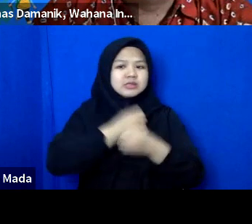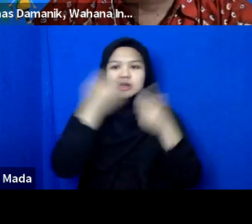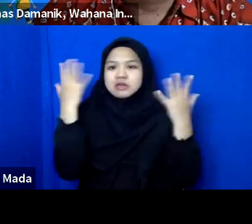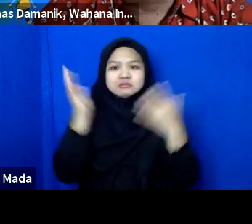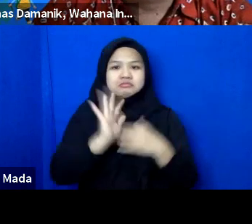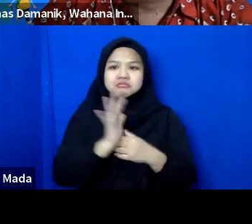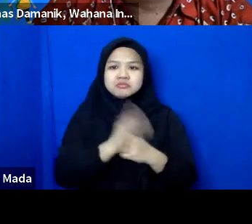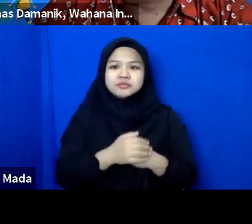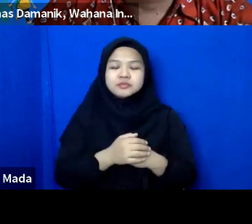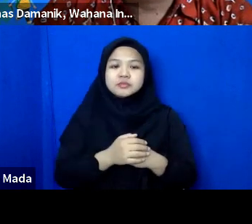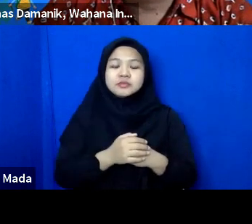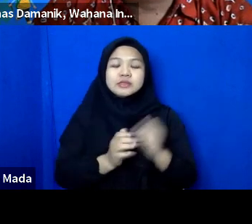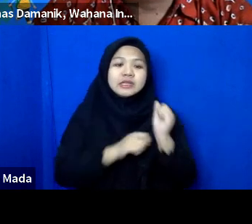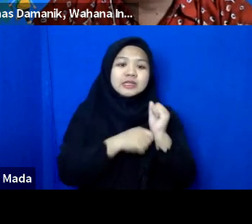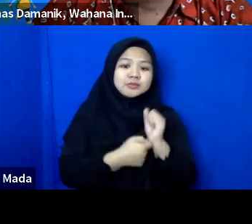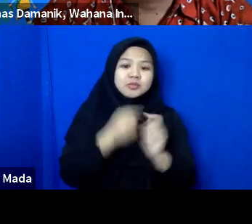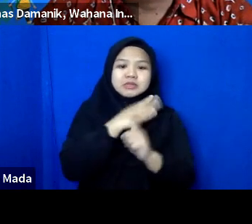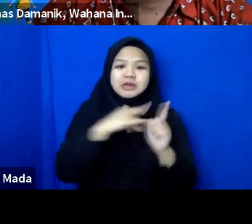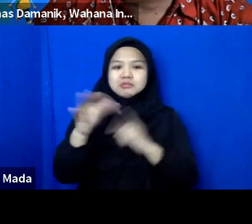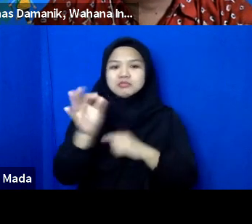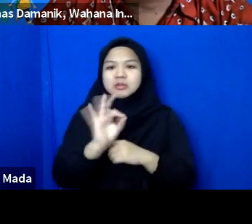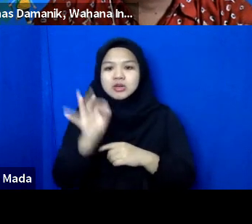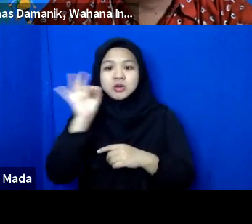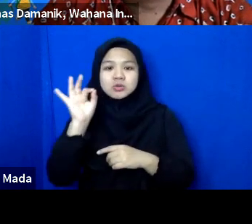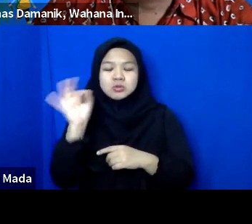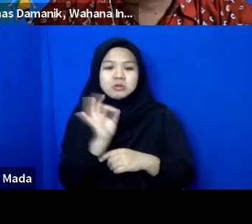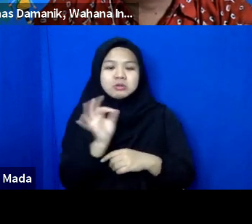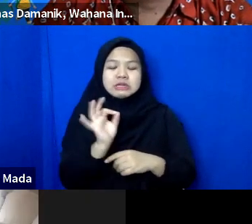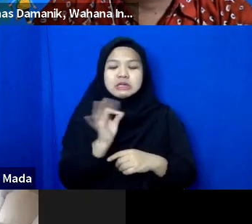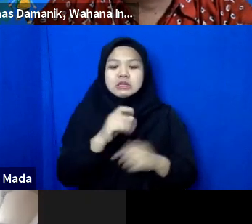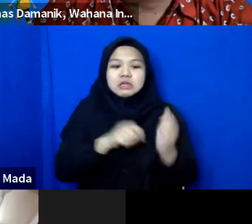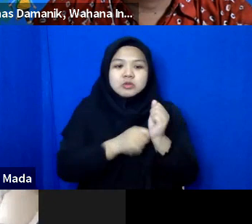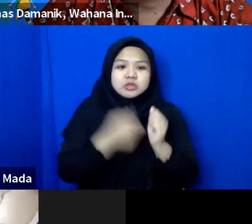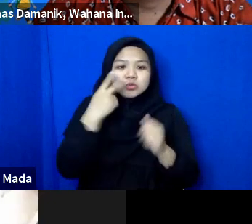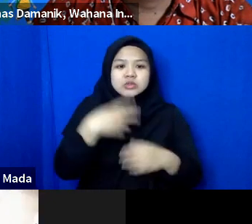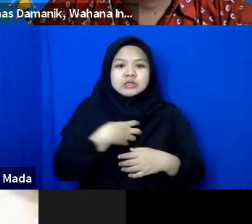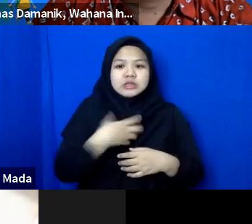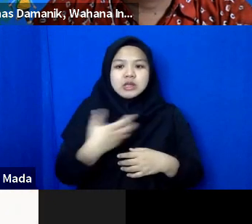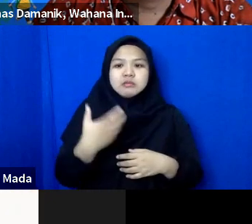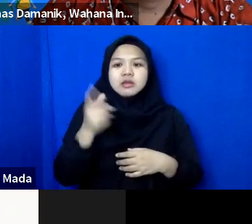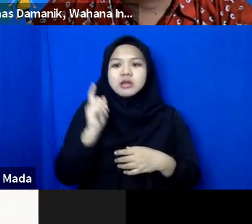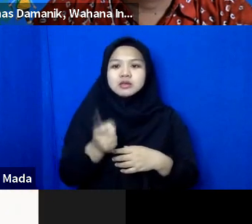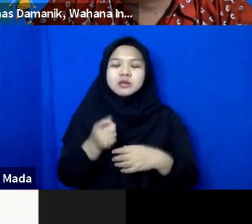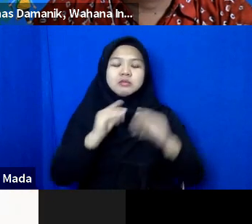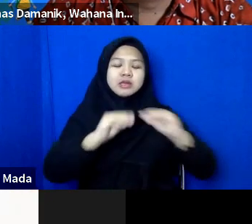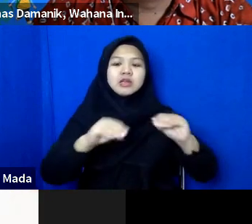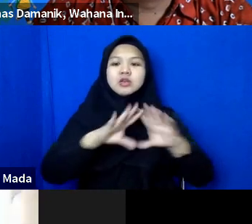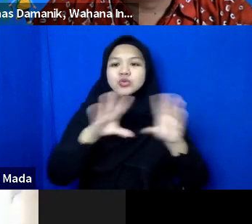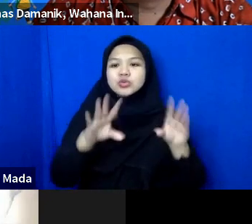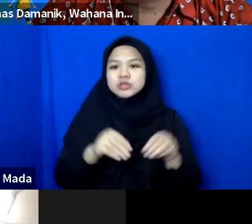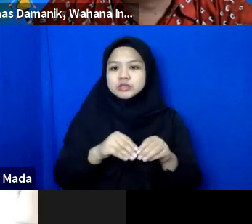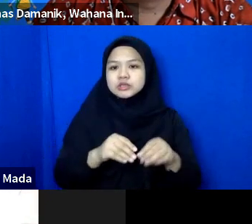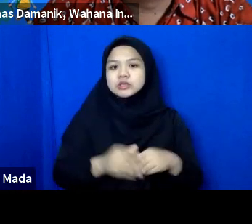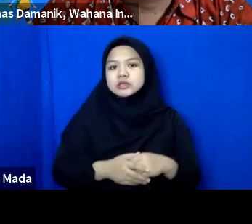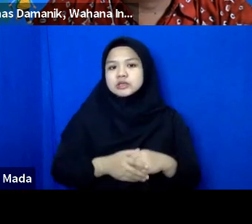ada responsifnya masyarakat oleh orangtua mensikapi keberadaan berlian infuse ini